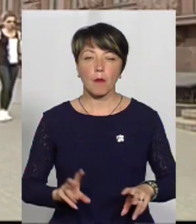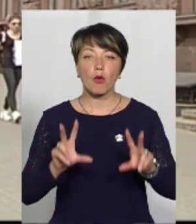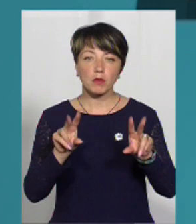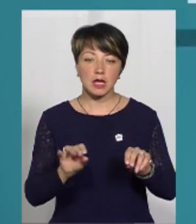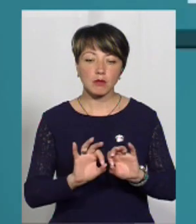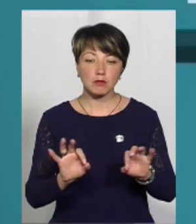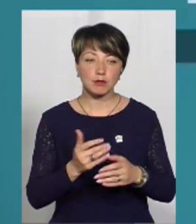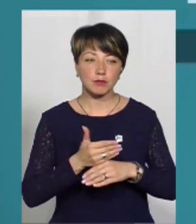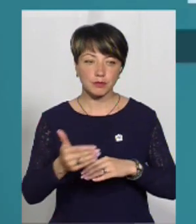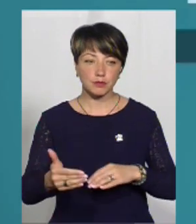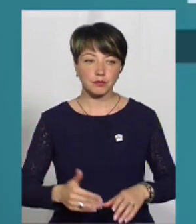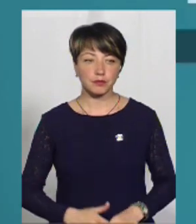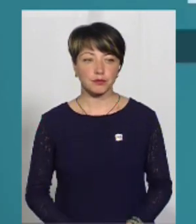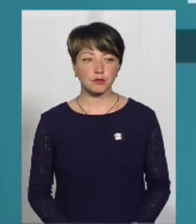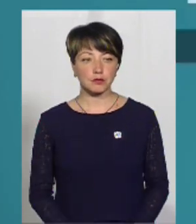це згодом.